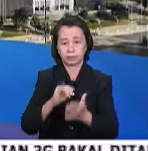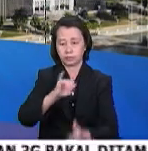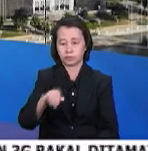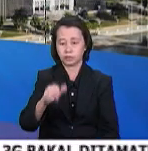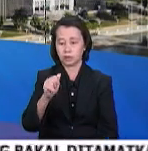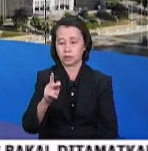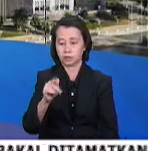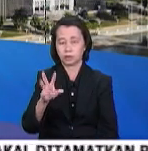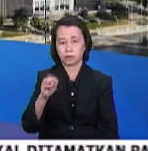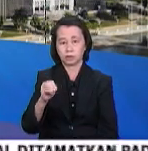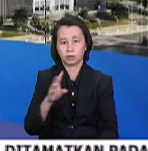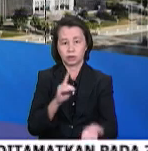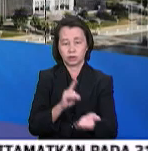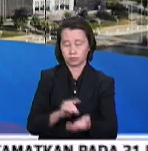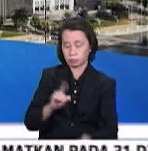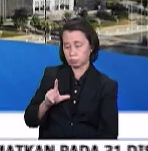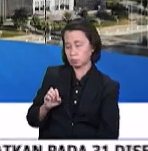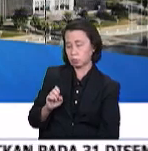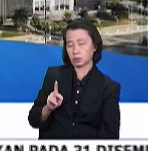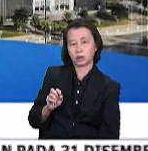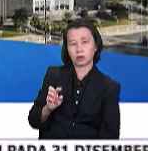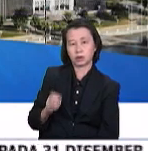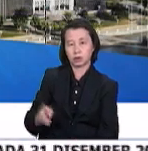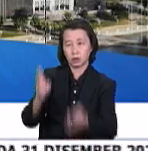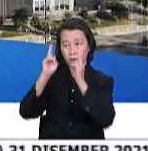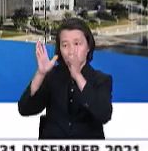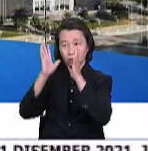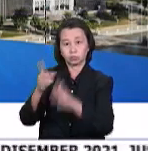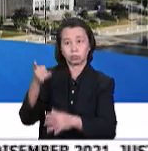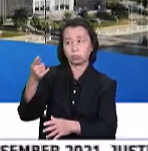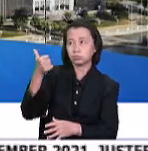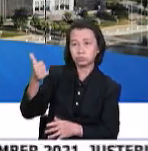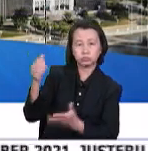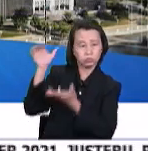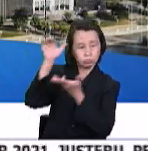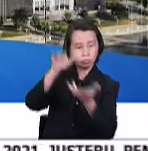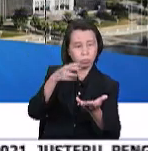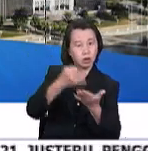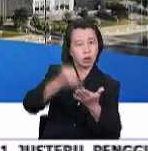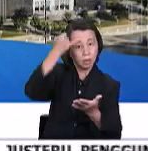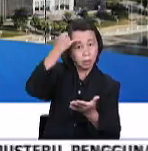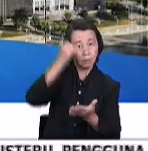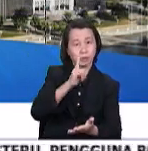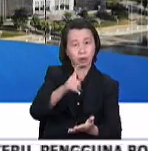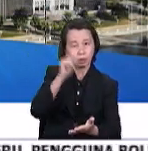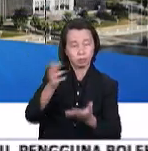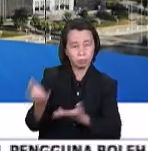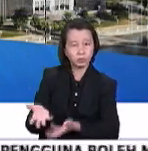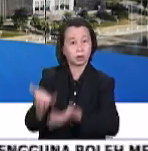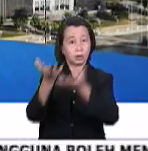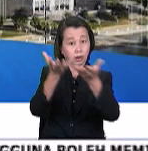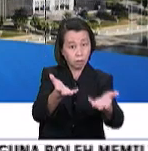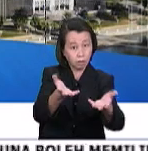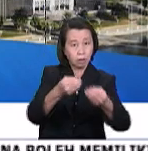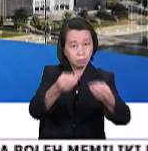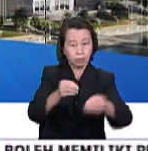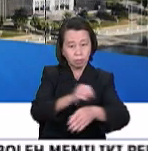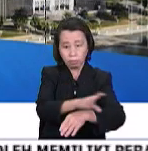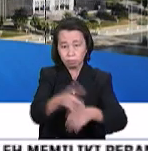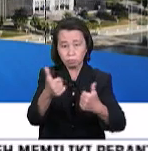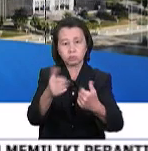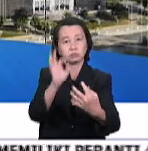JAKIM, Dr. Luqman Abdul Rahman, sumbangan ulama hebat itu dalam perkembangan keilmuan Islam perlu diangkat kerana ia memberikan